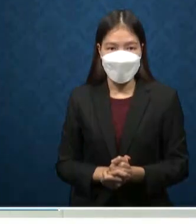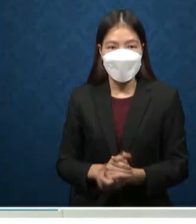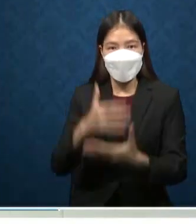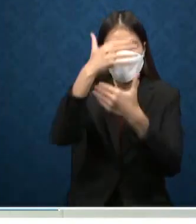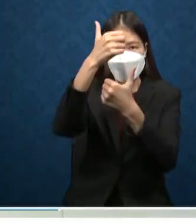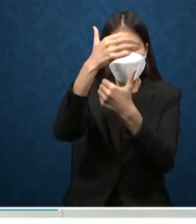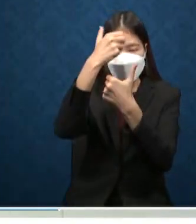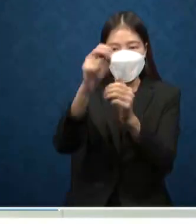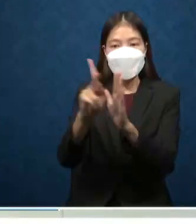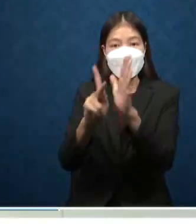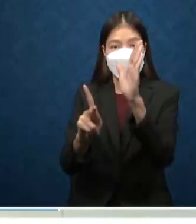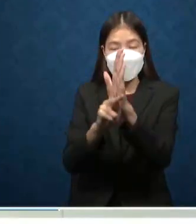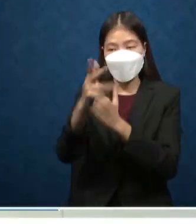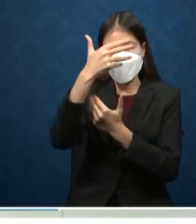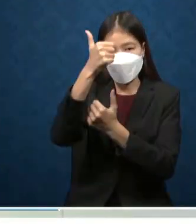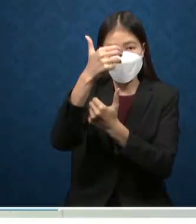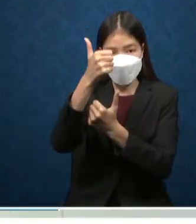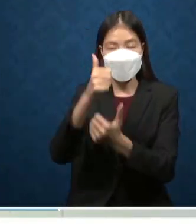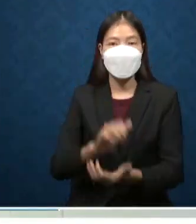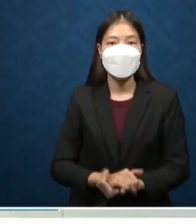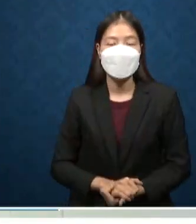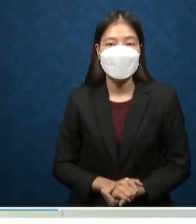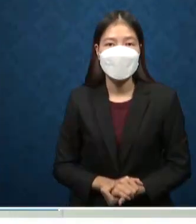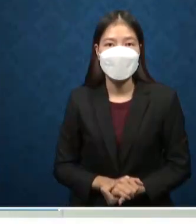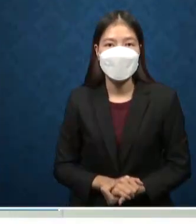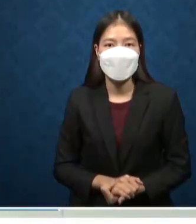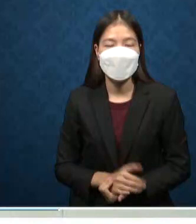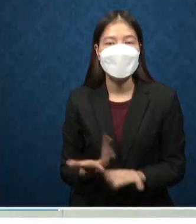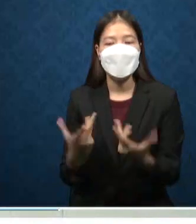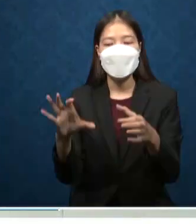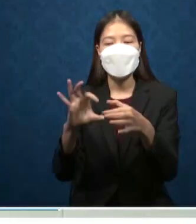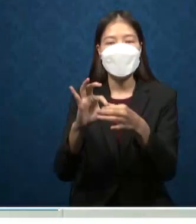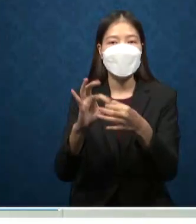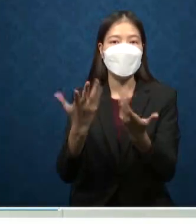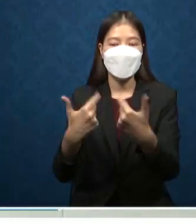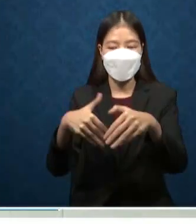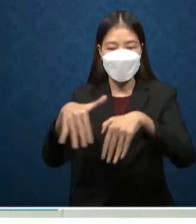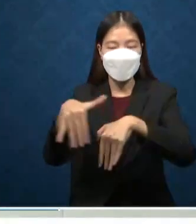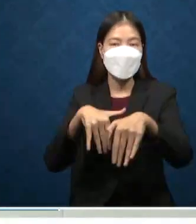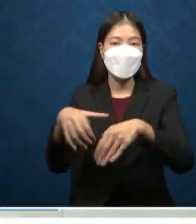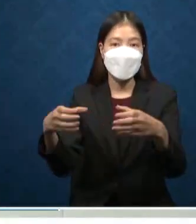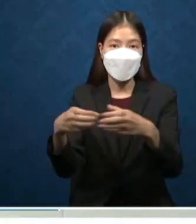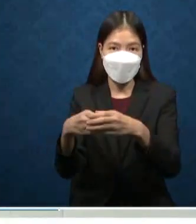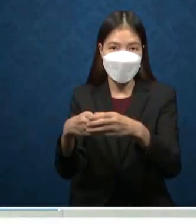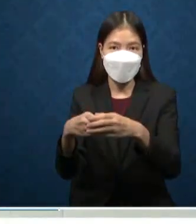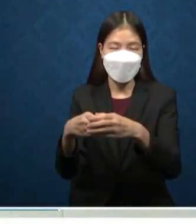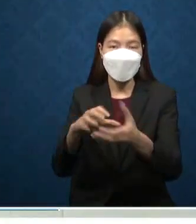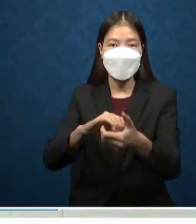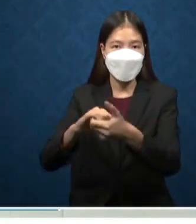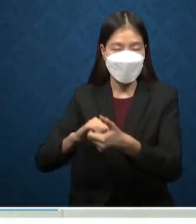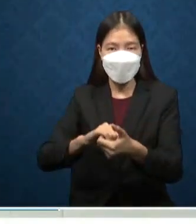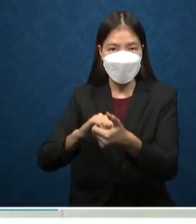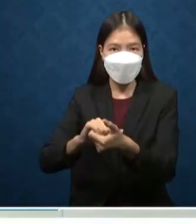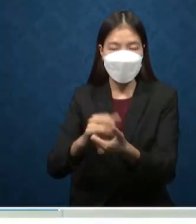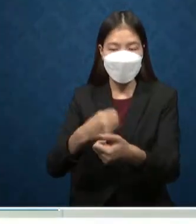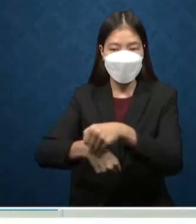เรื่องกฎหมายนะครับที่พูดถึงเรื่องชาติพันธุ์และถ้ารวมกับกฎหมายเรื่องการเลือกขจัดการเลือ